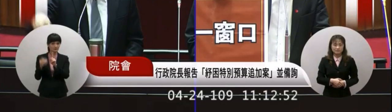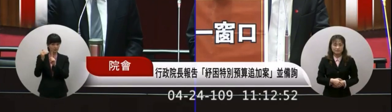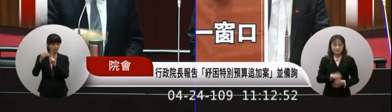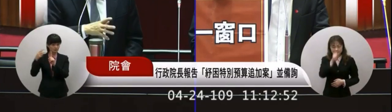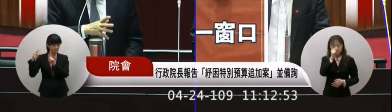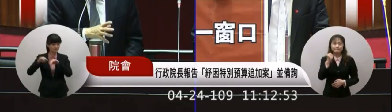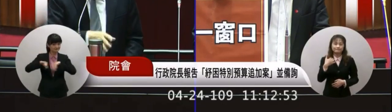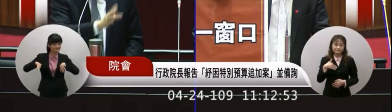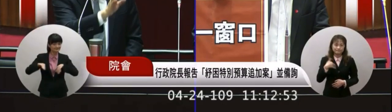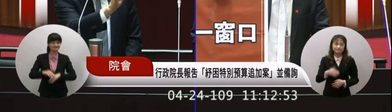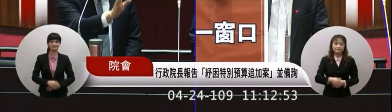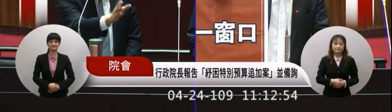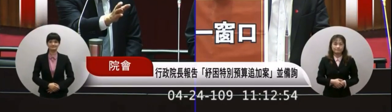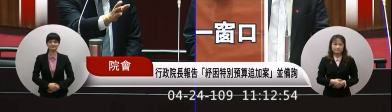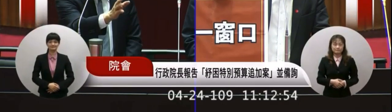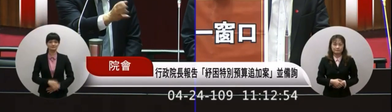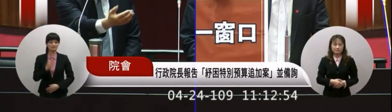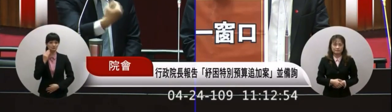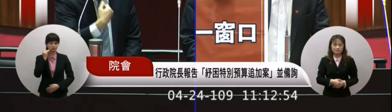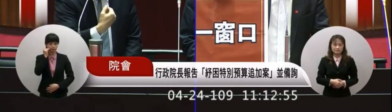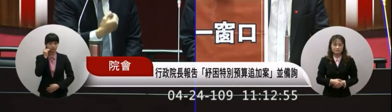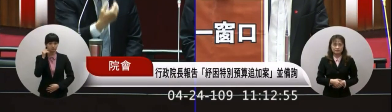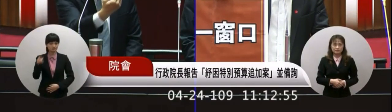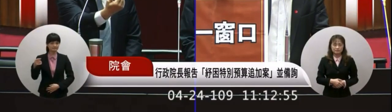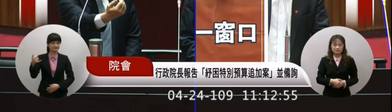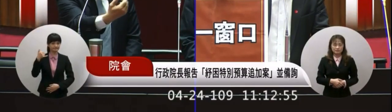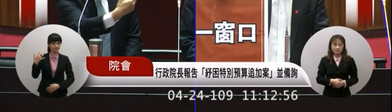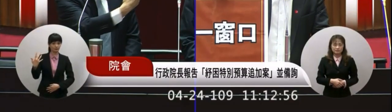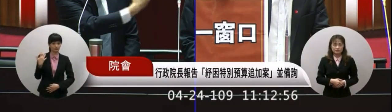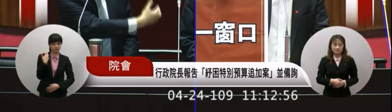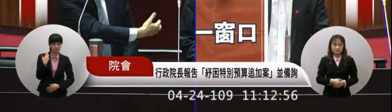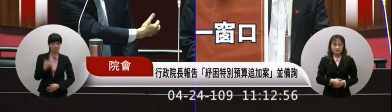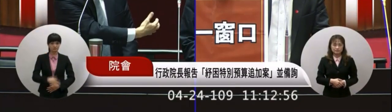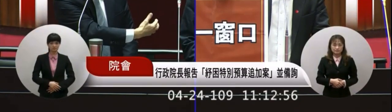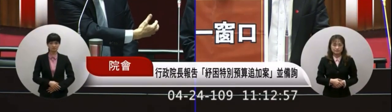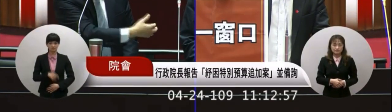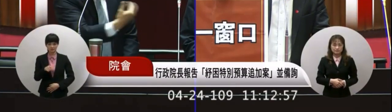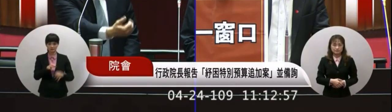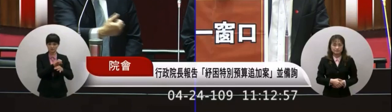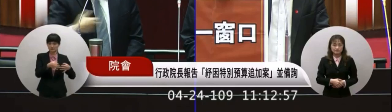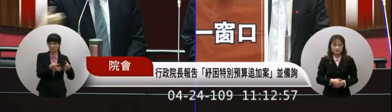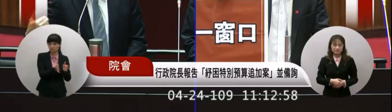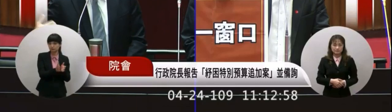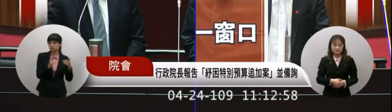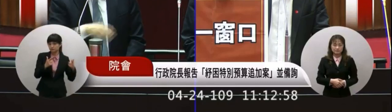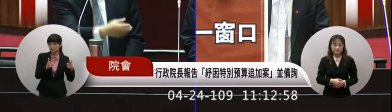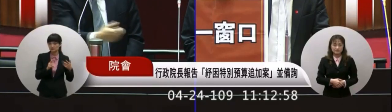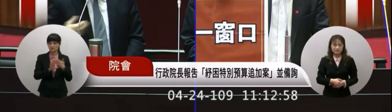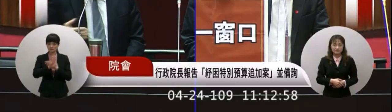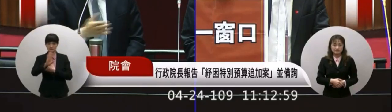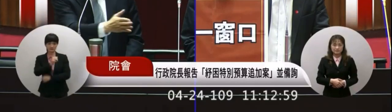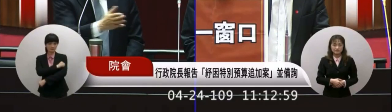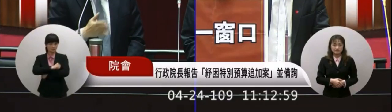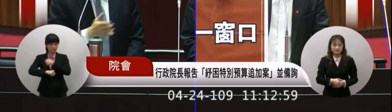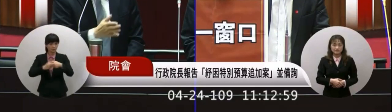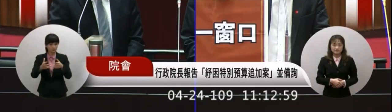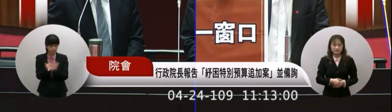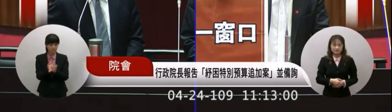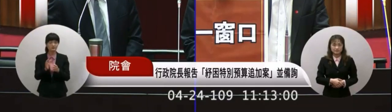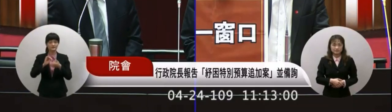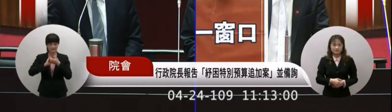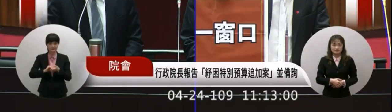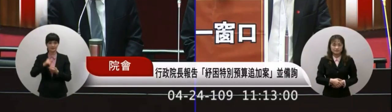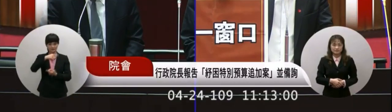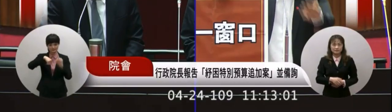绍已经 啦。了解。 啊，所以如果即个来，啊，那种啊，唔是经济部，伊是劳动部，自然拢有接